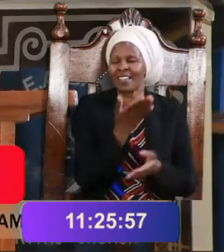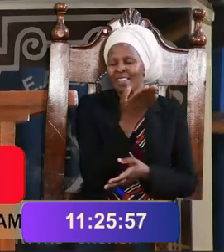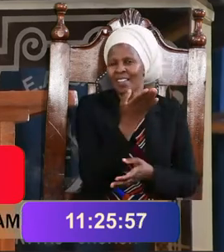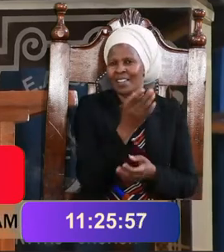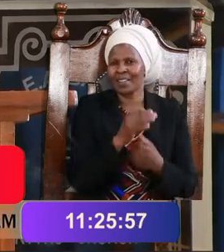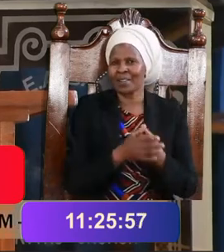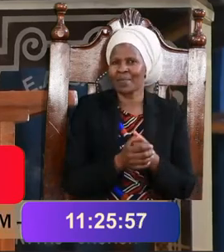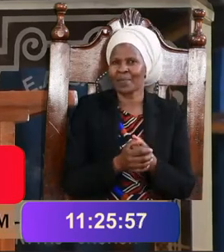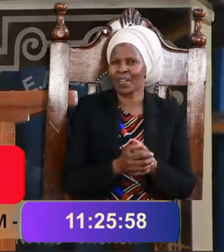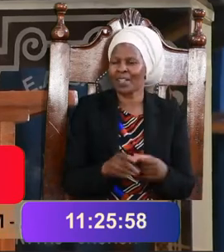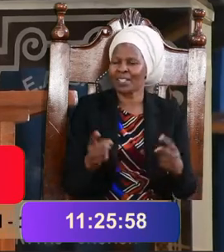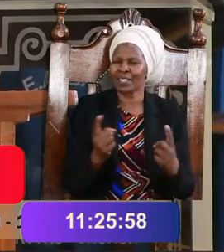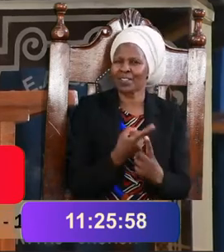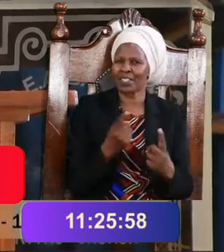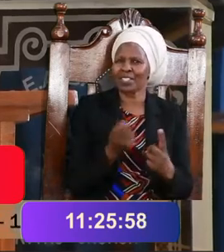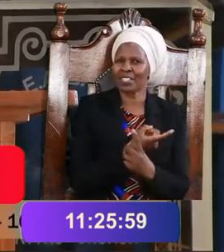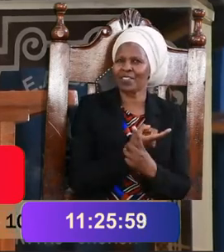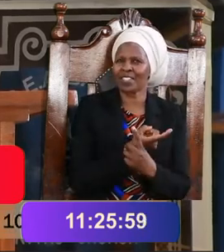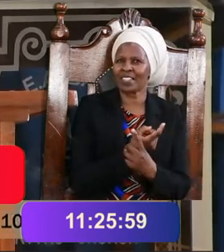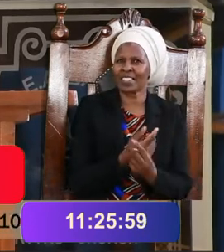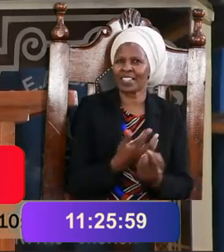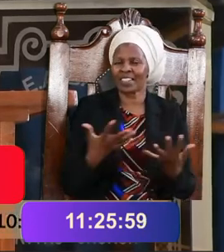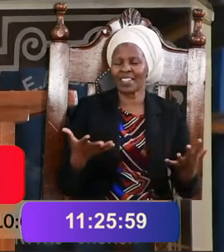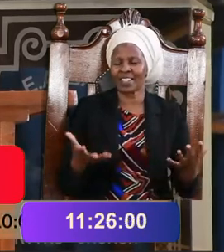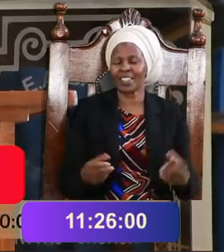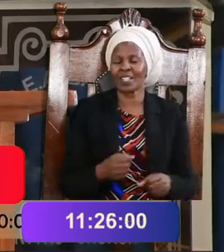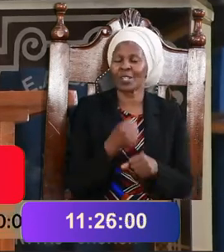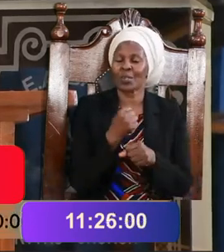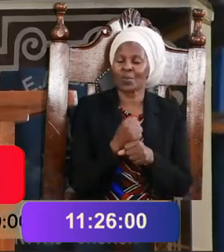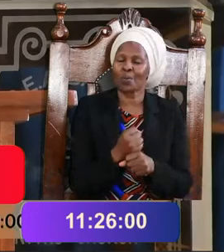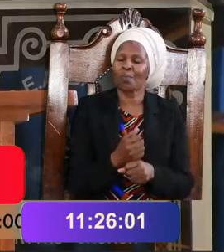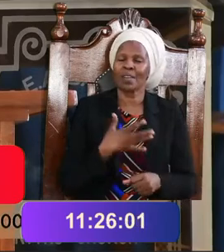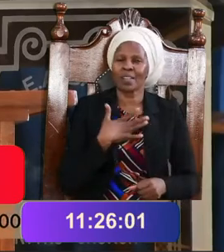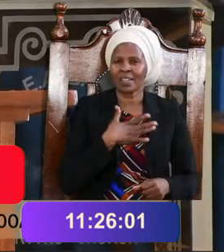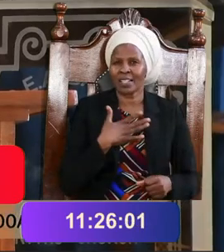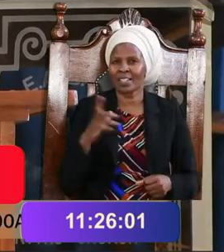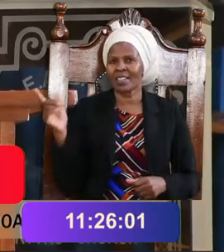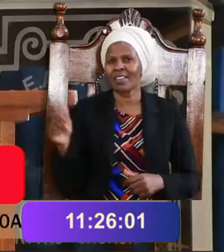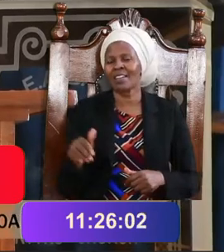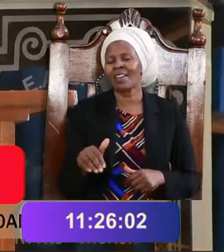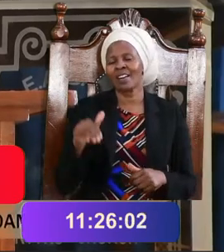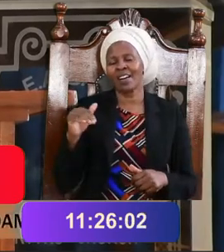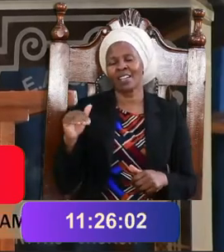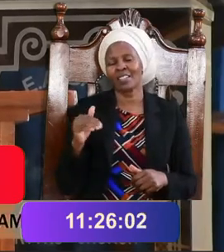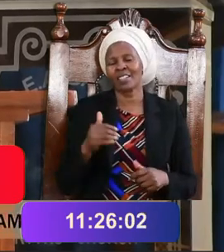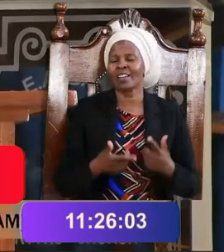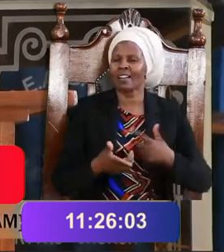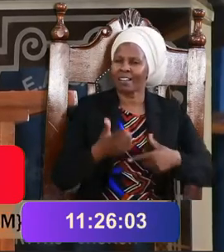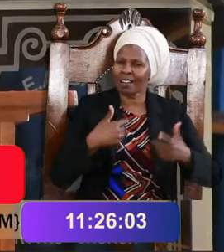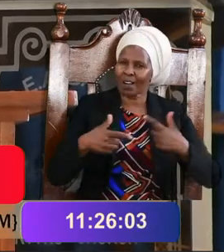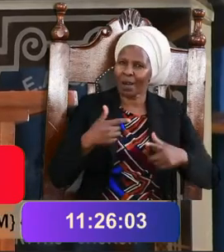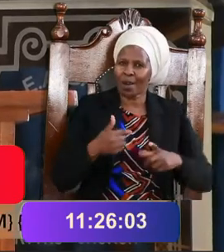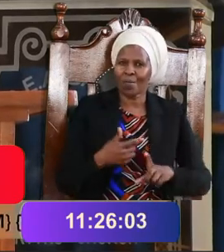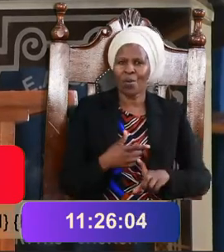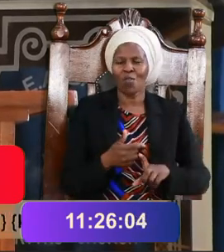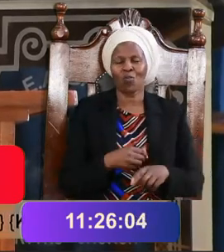badminton na hizo vifaa zote tumeweza kununua. Kwa hivyo wanarika njooni, msikae nyumbani, wazazi fukuzeni watoto nyumbani, waache